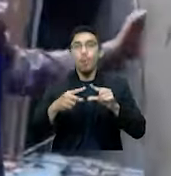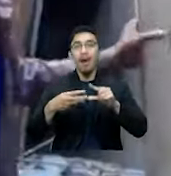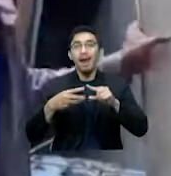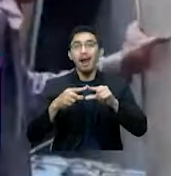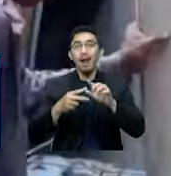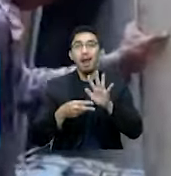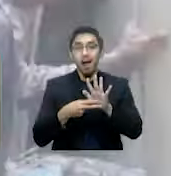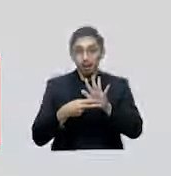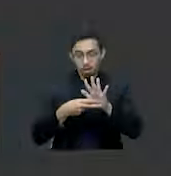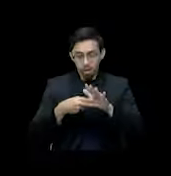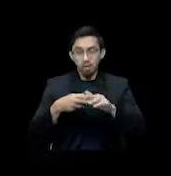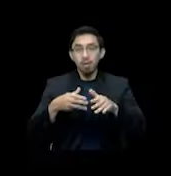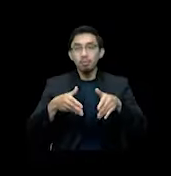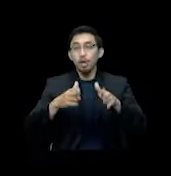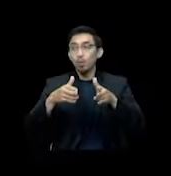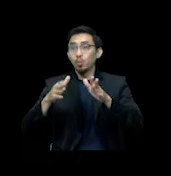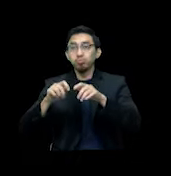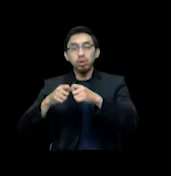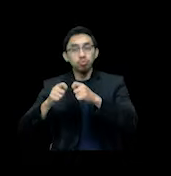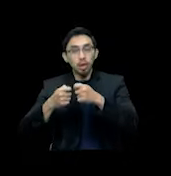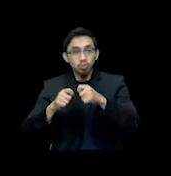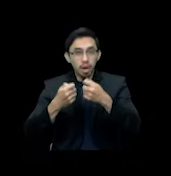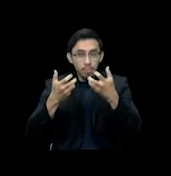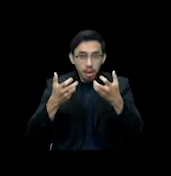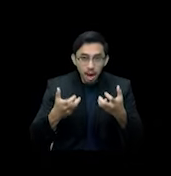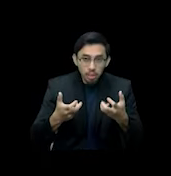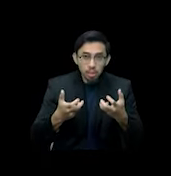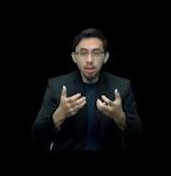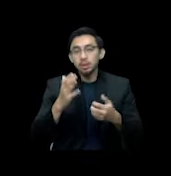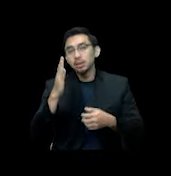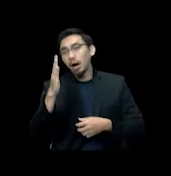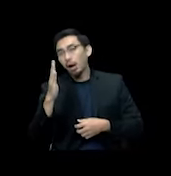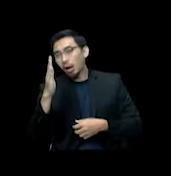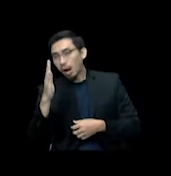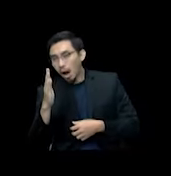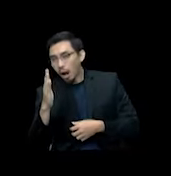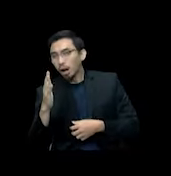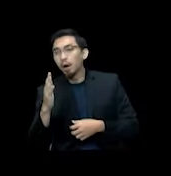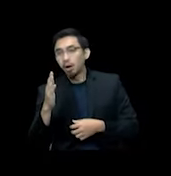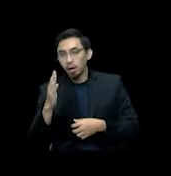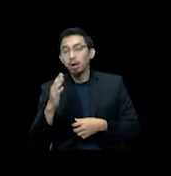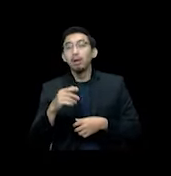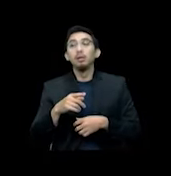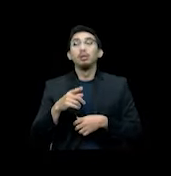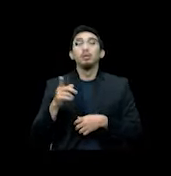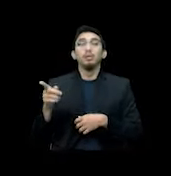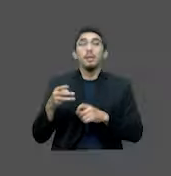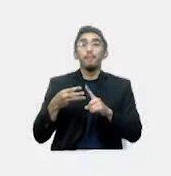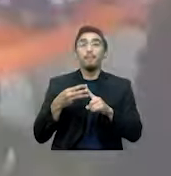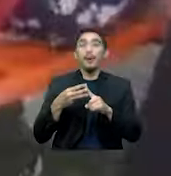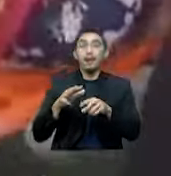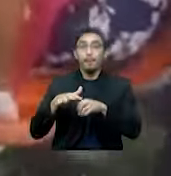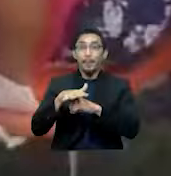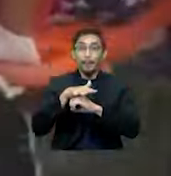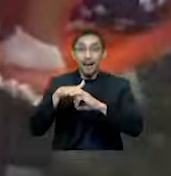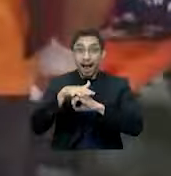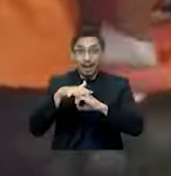sedang. BMKG mencatat ada 193 gempa susulan usai gempa pertama.